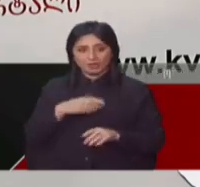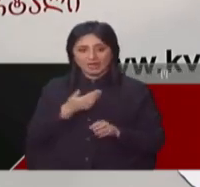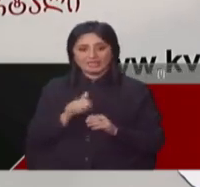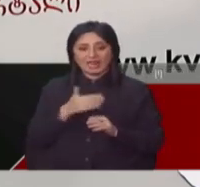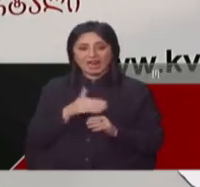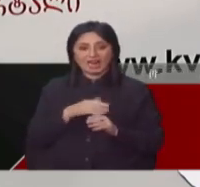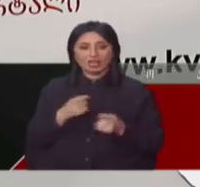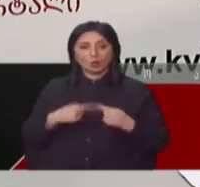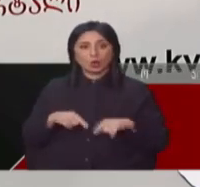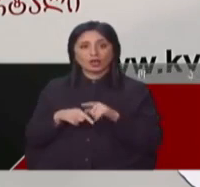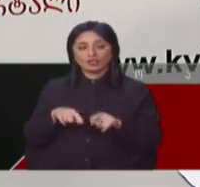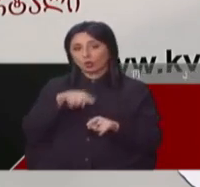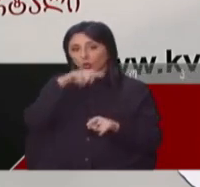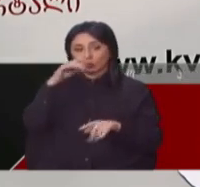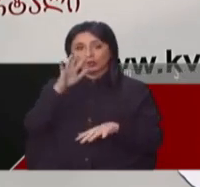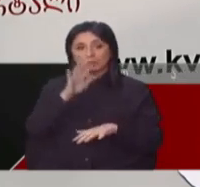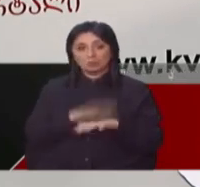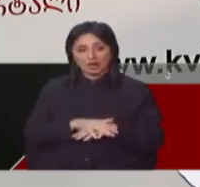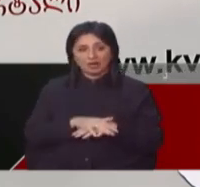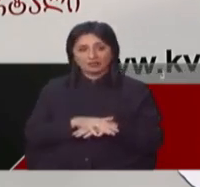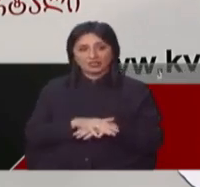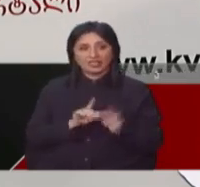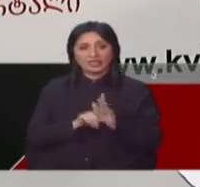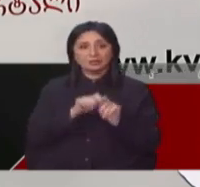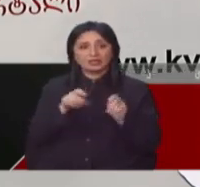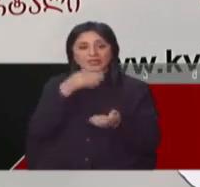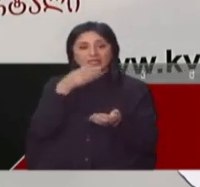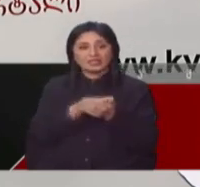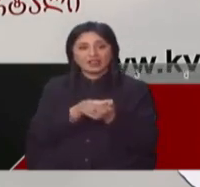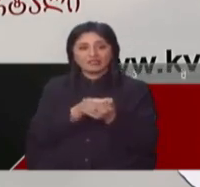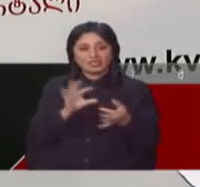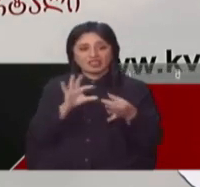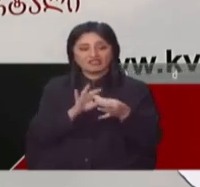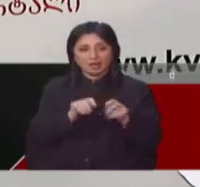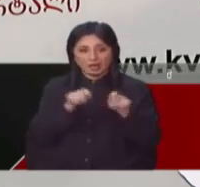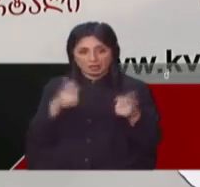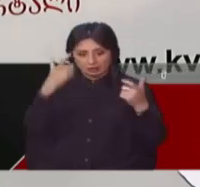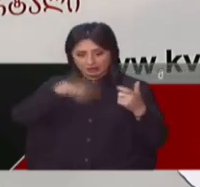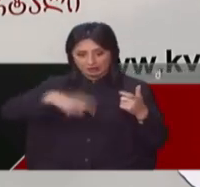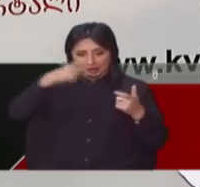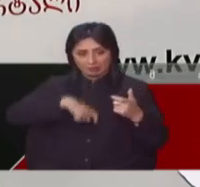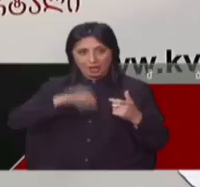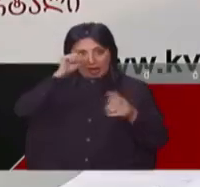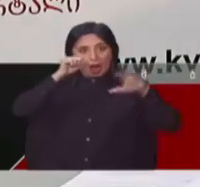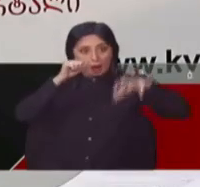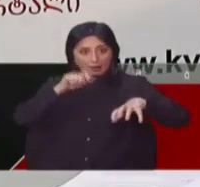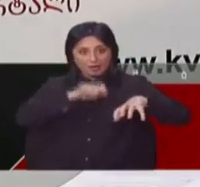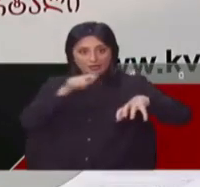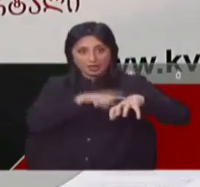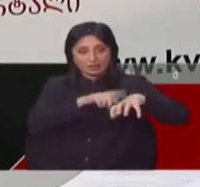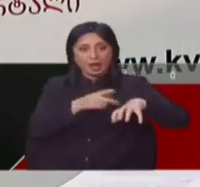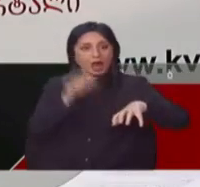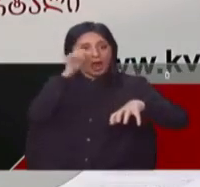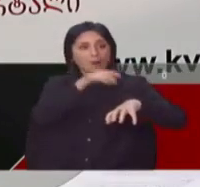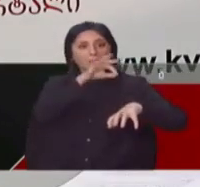საკრედიტო ორგანიზაცია, რუსული ბანკი ქმნის თავის ფილიალებს აფხაზეთში. შესაბამისად